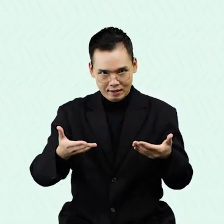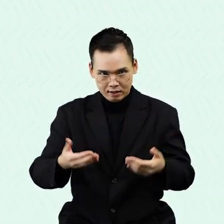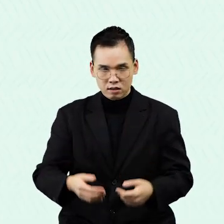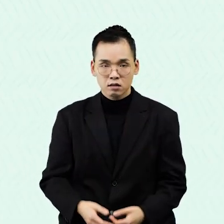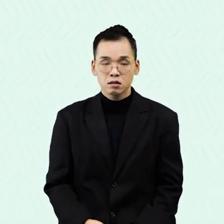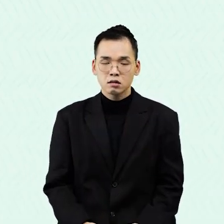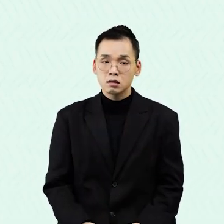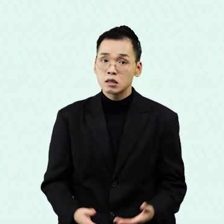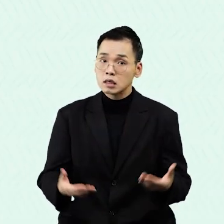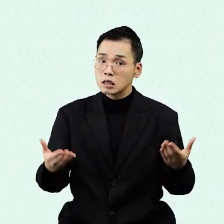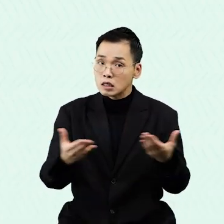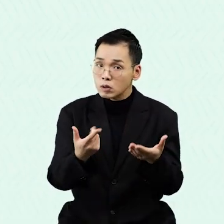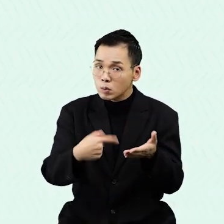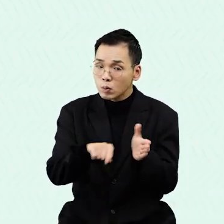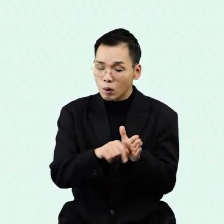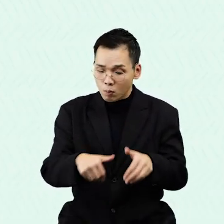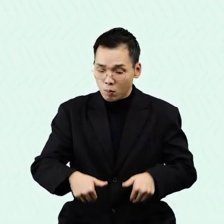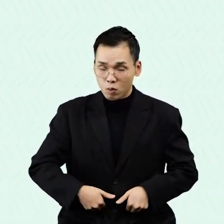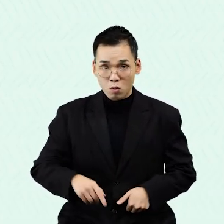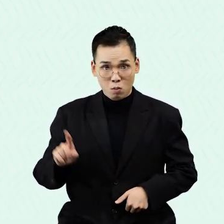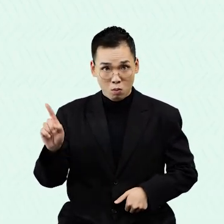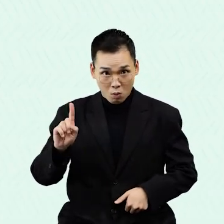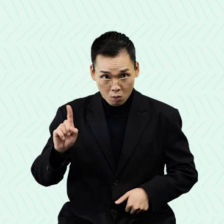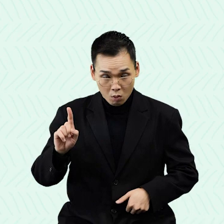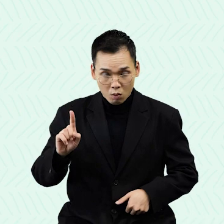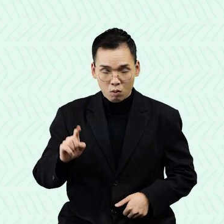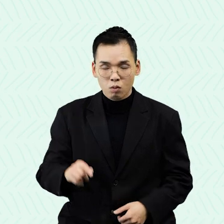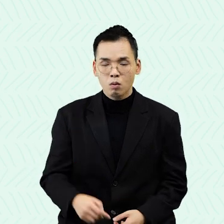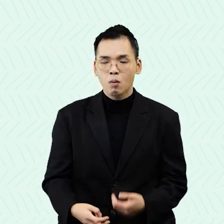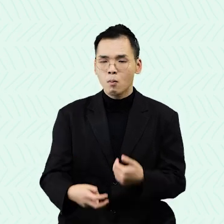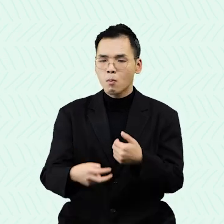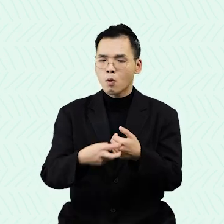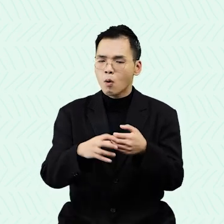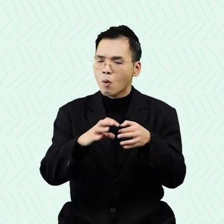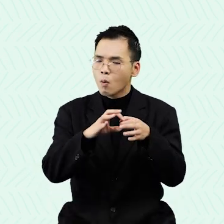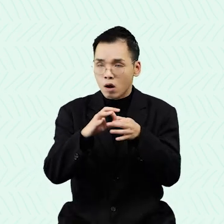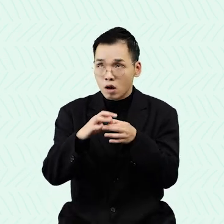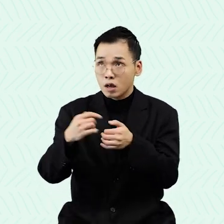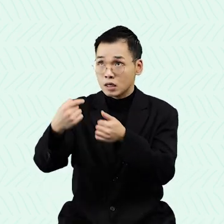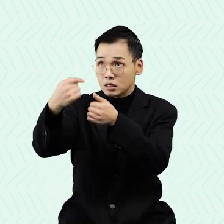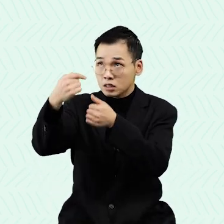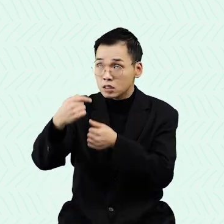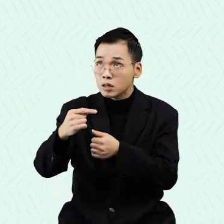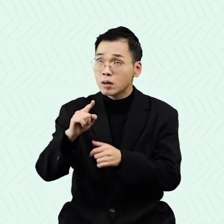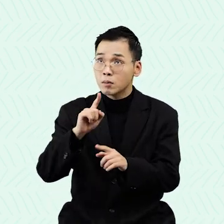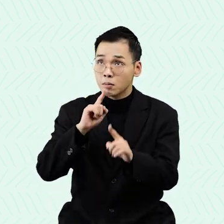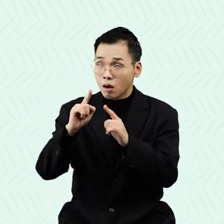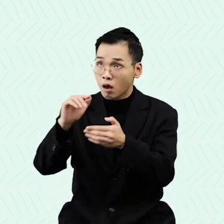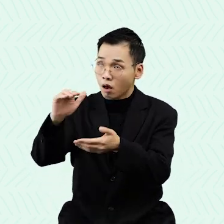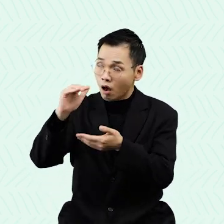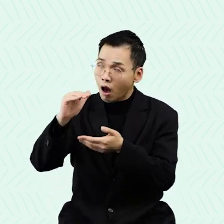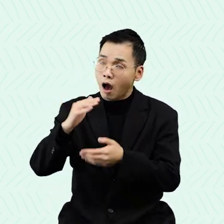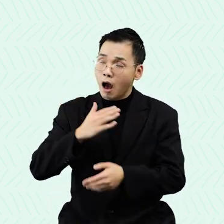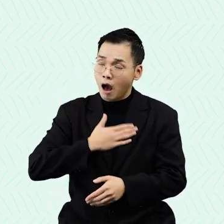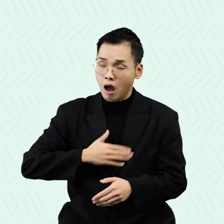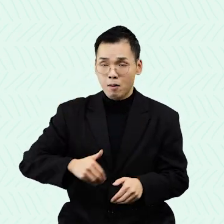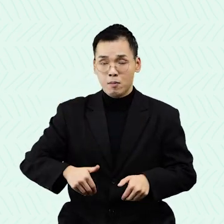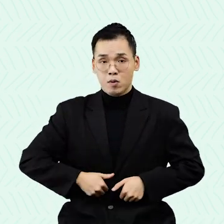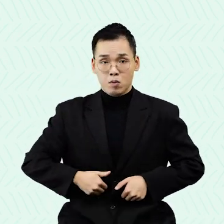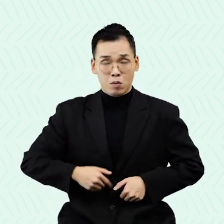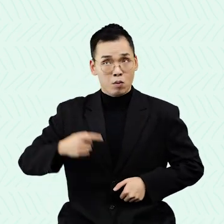이 직무는 의료기관의 치료사회 병원 관계자의 직무 지시를 이해할 수 있을 정도의 인지 능력